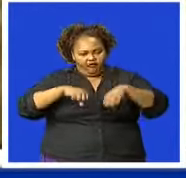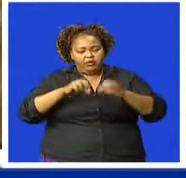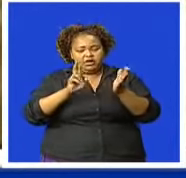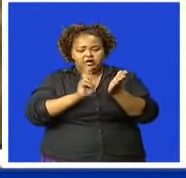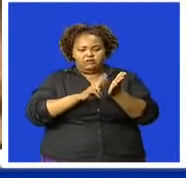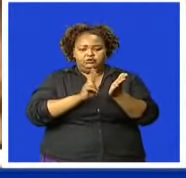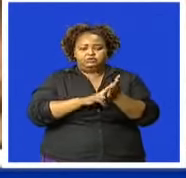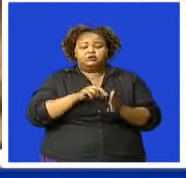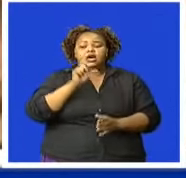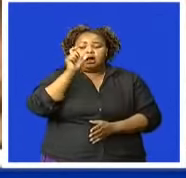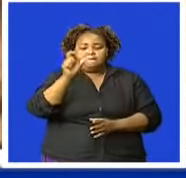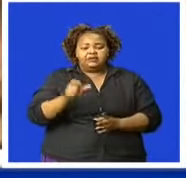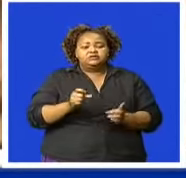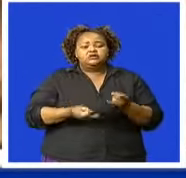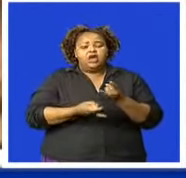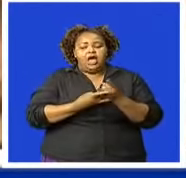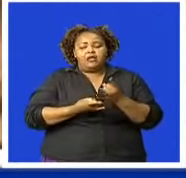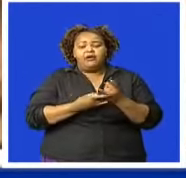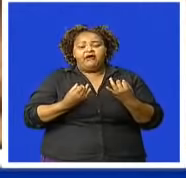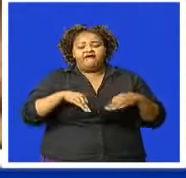wakaDlamini angashayela inombolo lethi